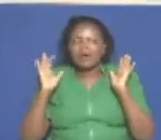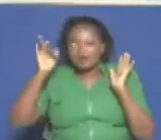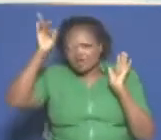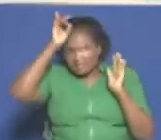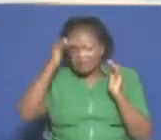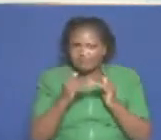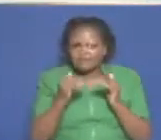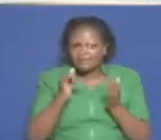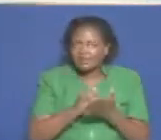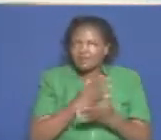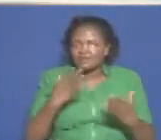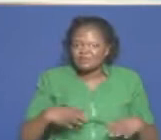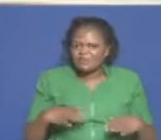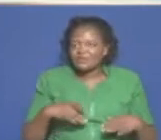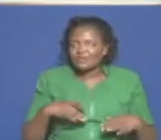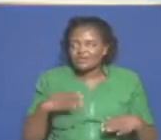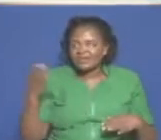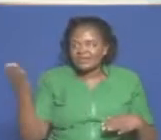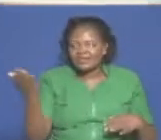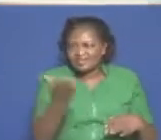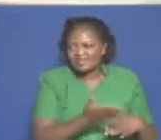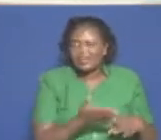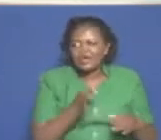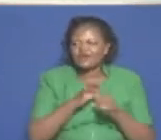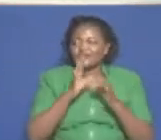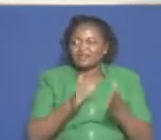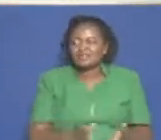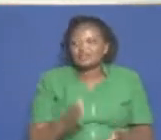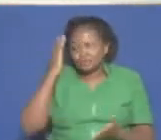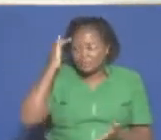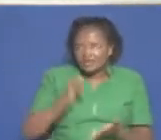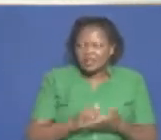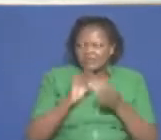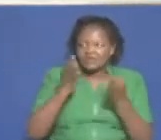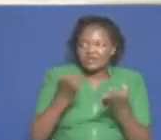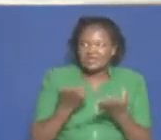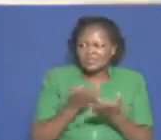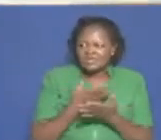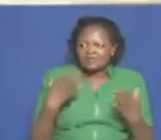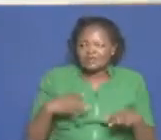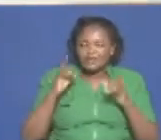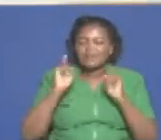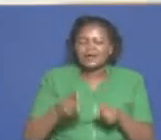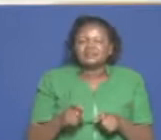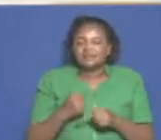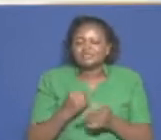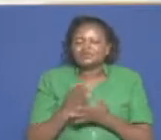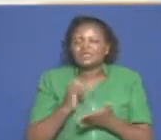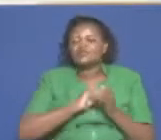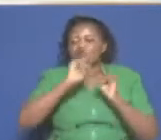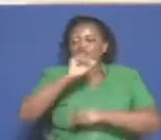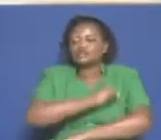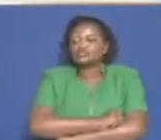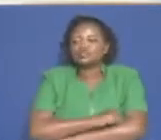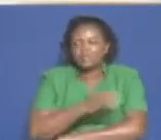mtu, so that kila mtu ambaye yuko chini hapa au wapiga kura wajue kuwa tukitaka kuchagua mtu fulani lazima tumsukume pia afanye nini, aende masomo. Na jambo la